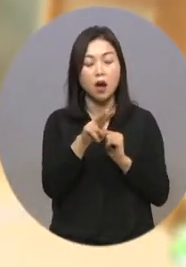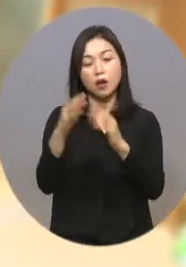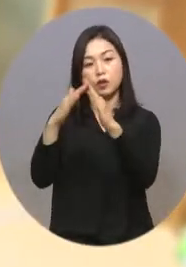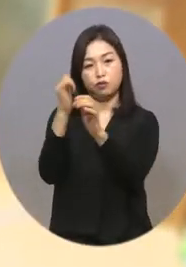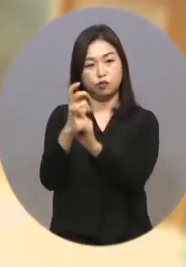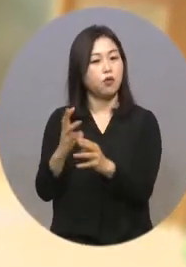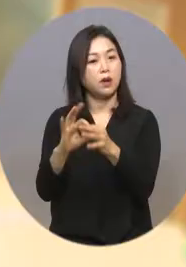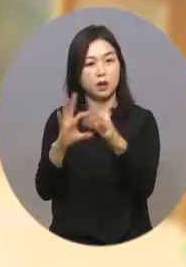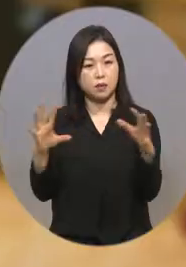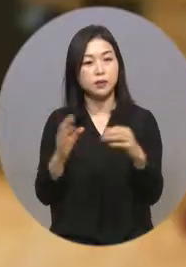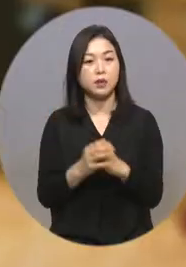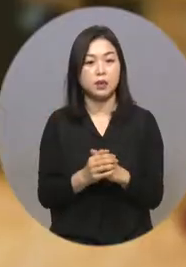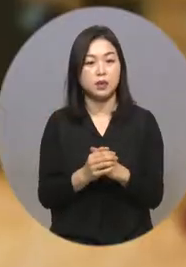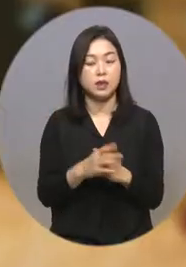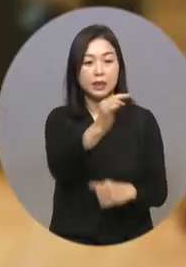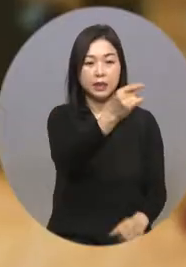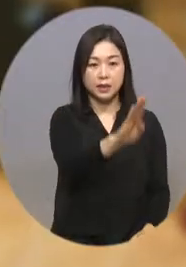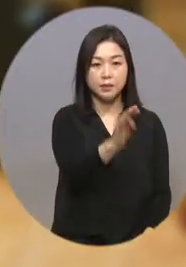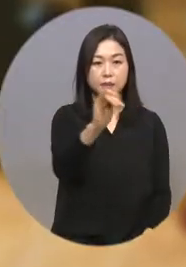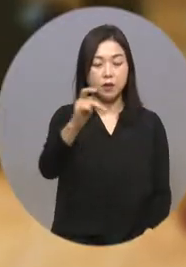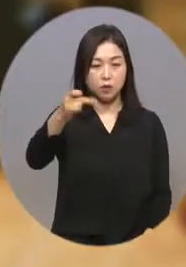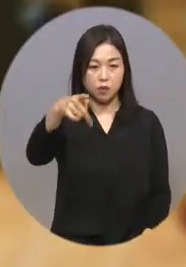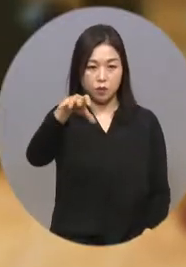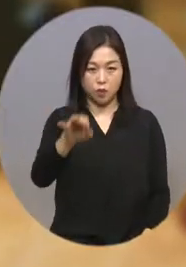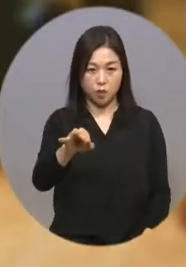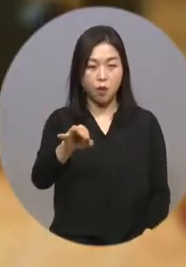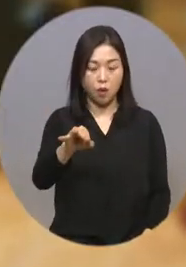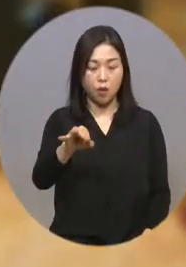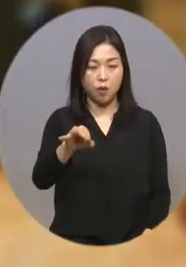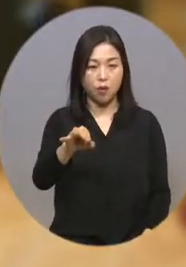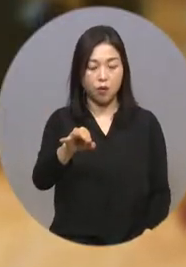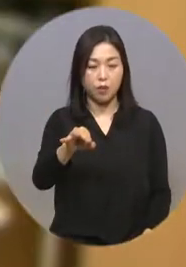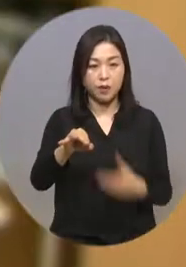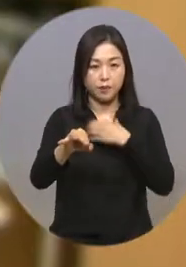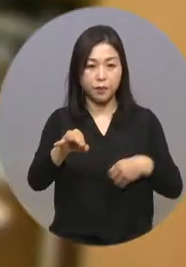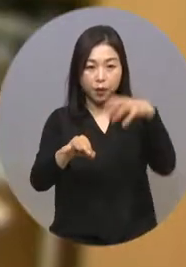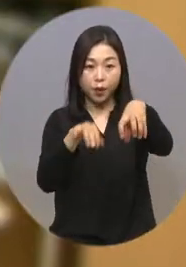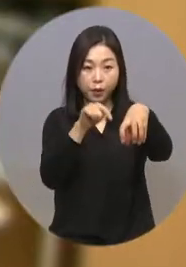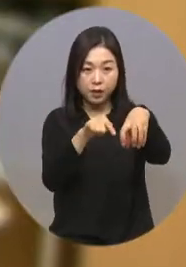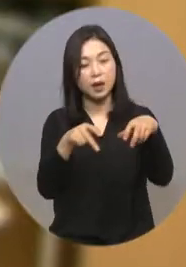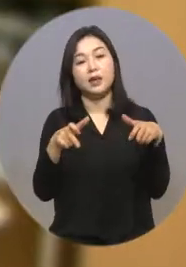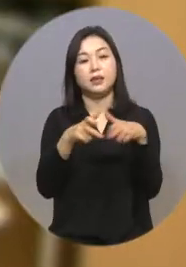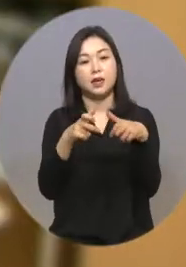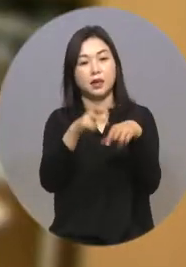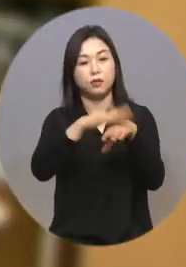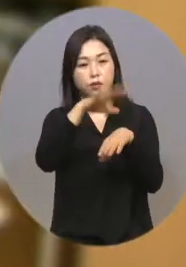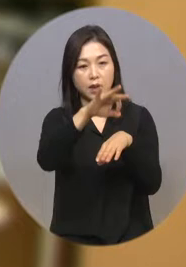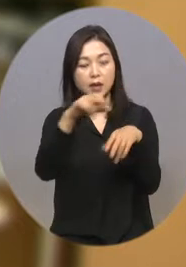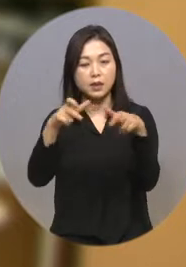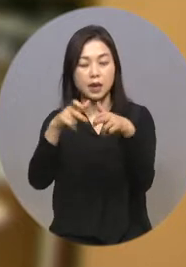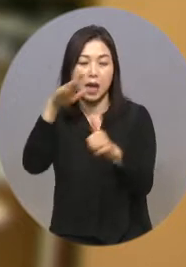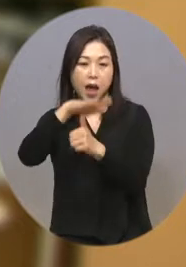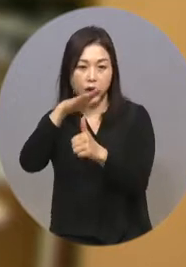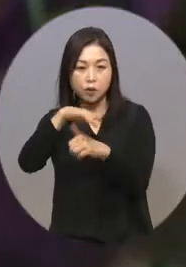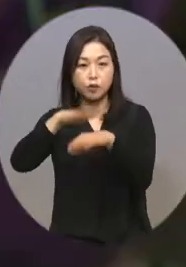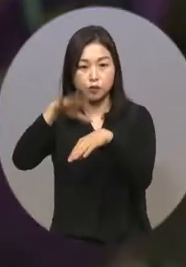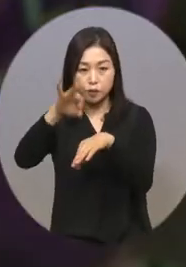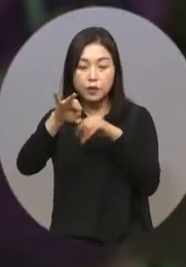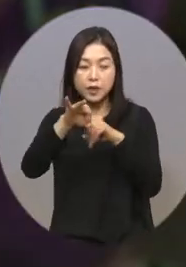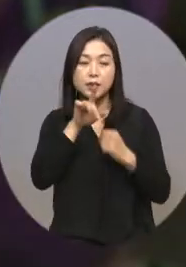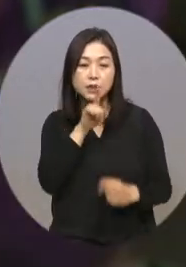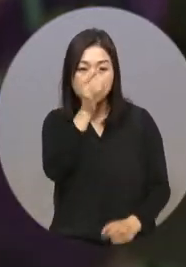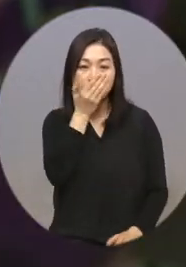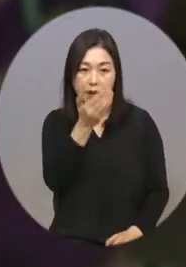관계없이 모든 읍면동 장의 개 장애수당 과 장애 아동 수당 을 신청할 수 있도록 신청 절차를